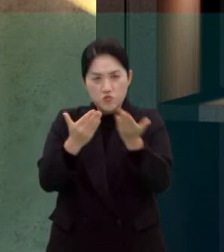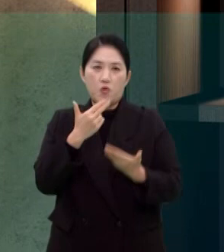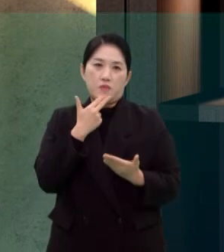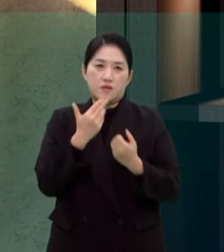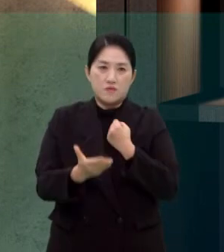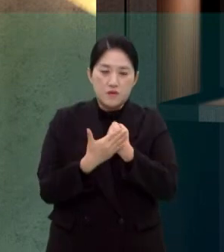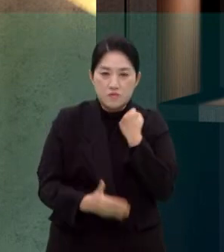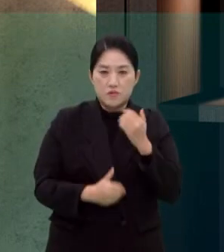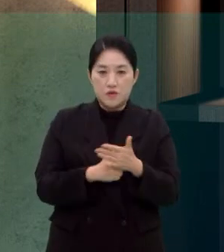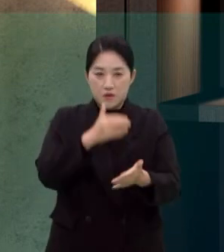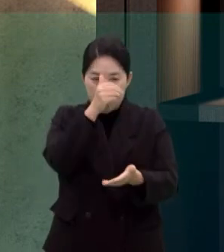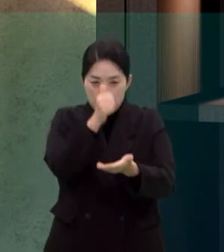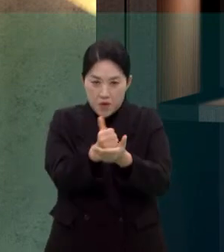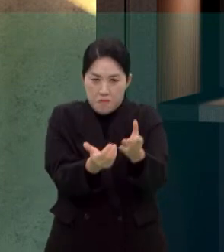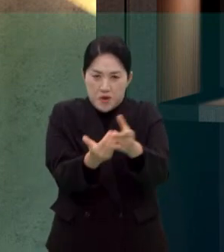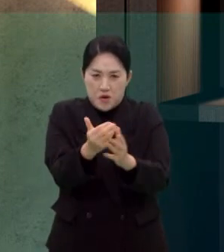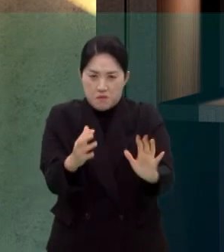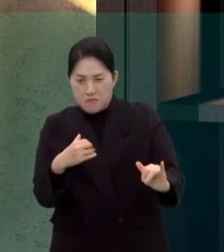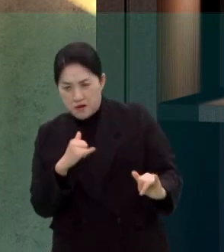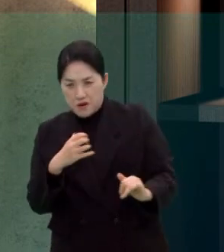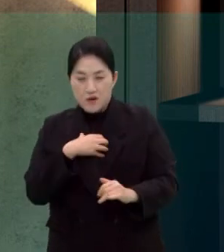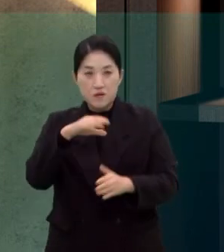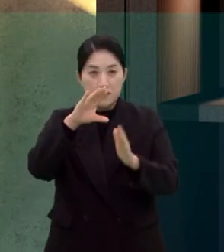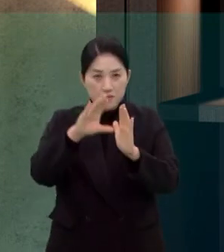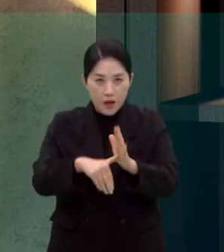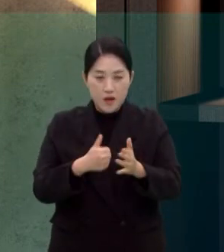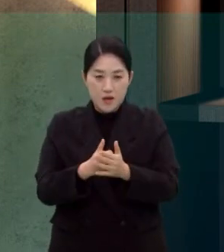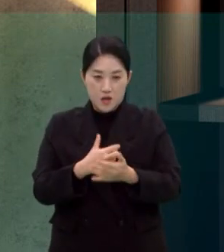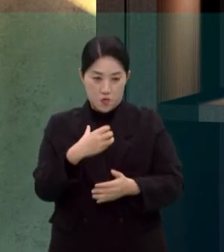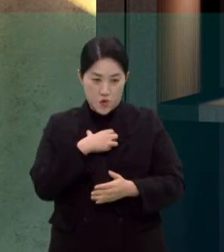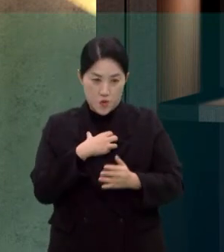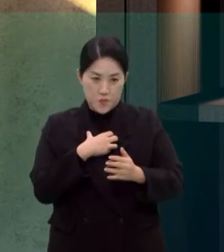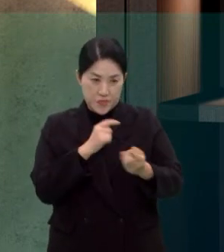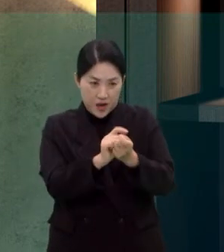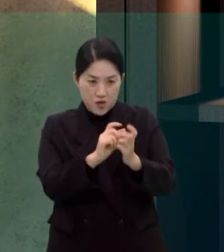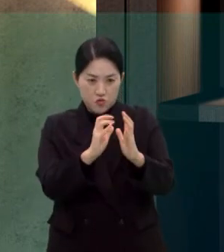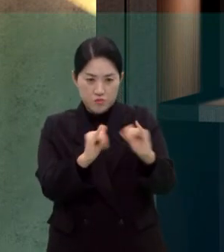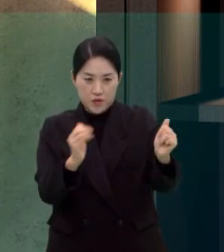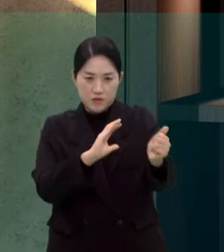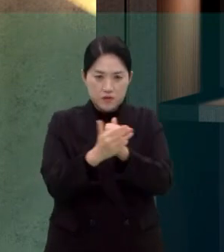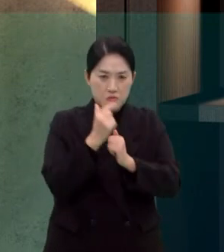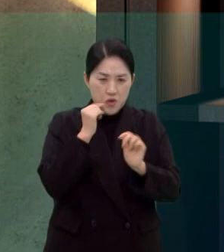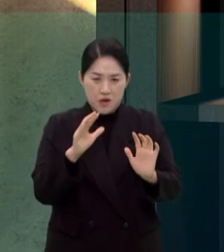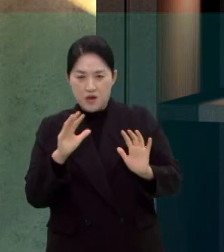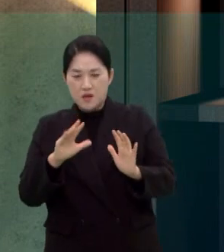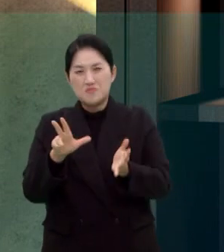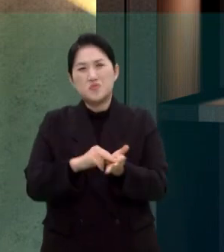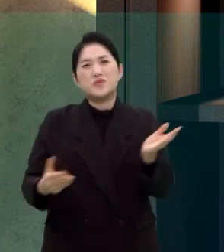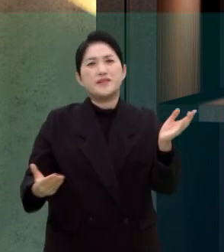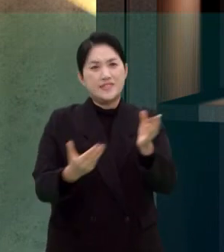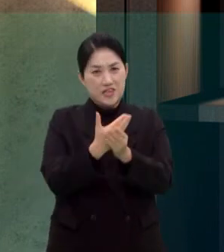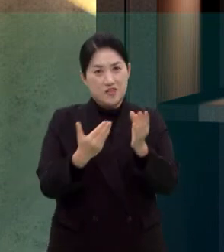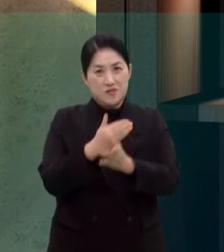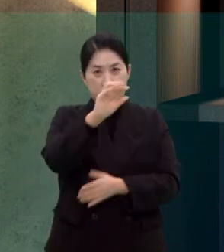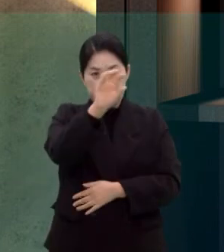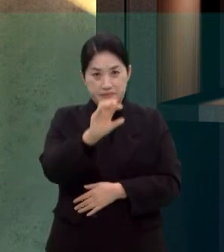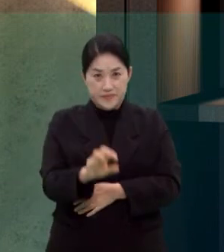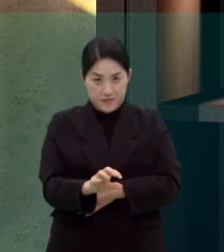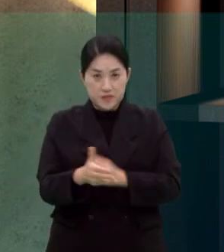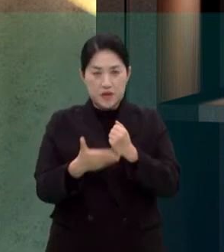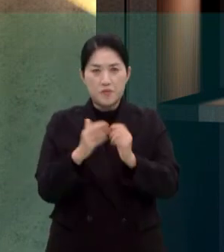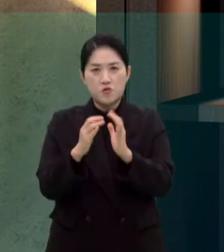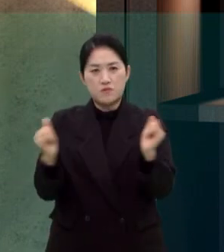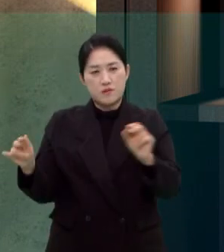결국 범죄 피해 우려 현장에서도 위험에 처한 국민을 지키지 못하는 일들이 반복되며 국민께